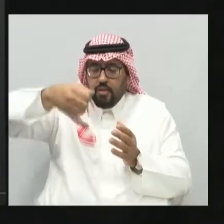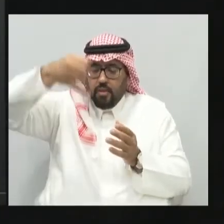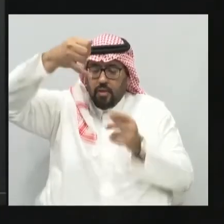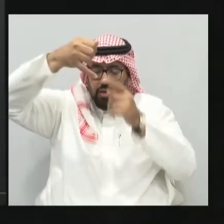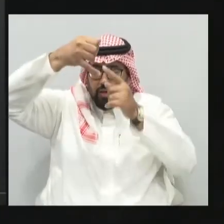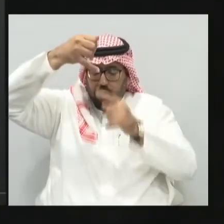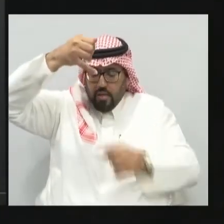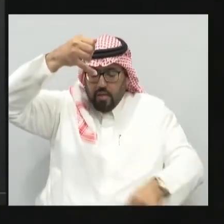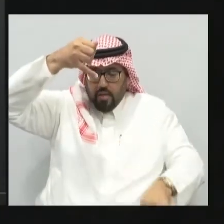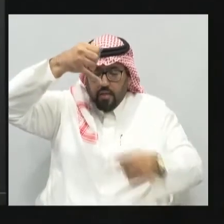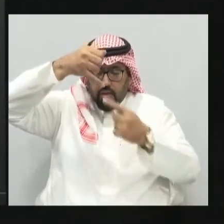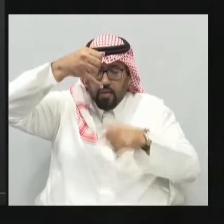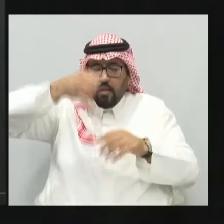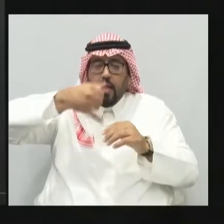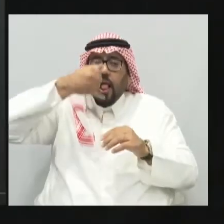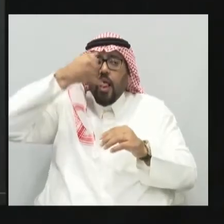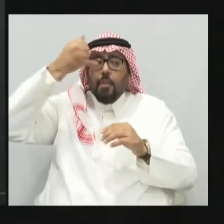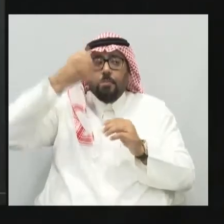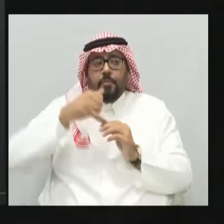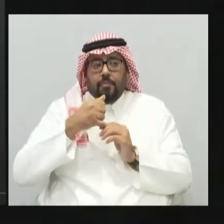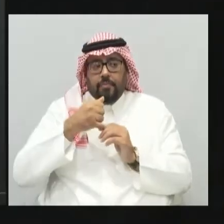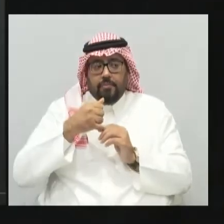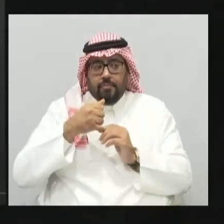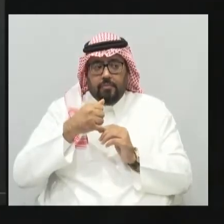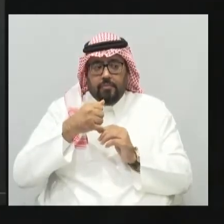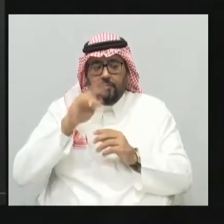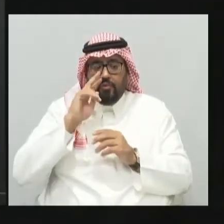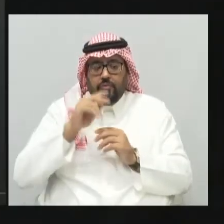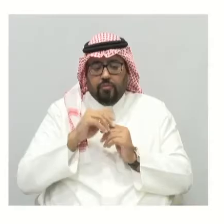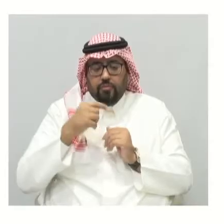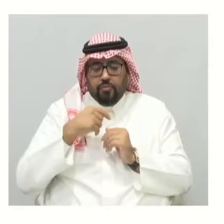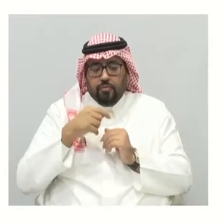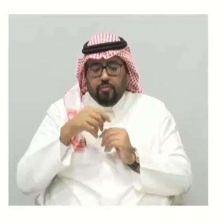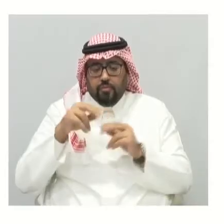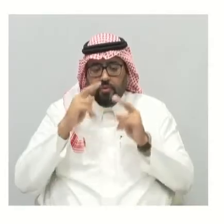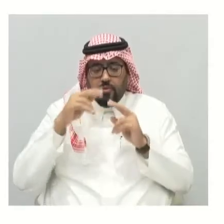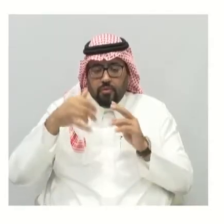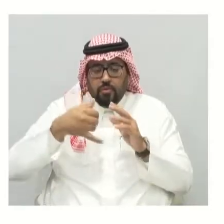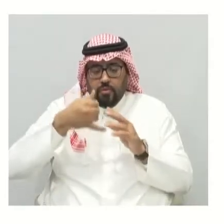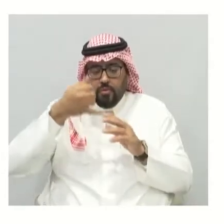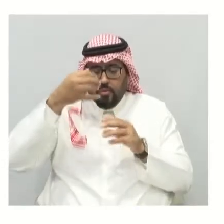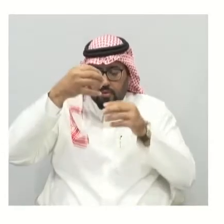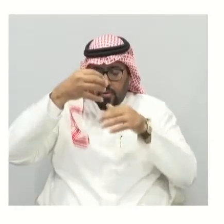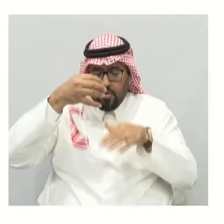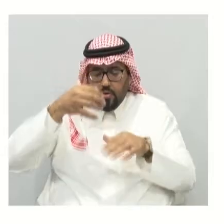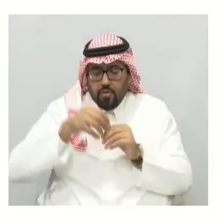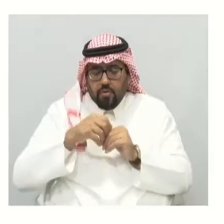من الملعقه بنشوف عندنا هنا كيف سال وتوسع